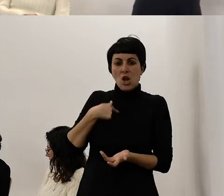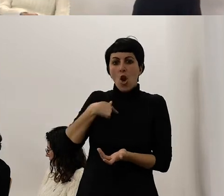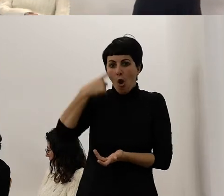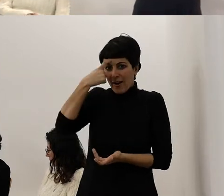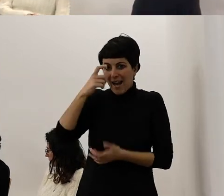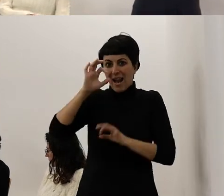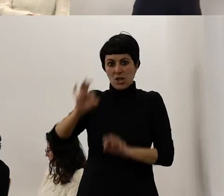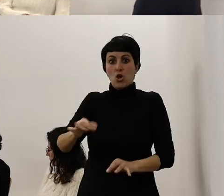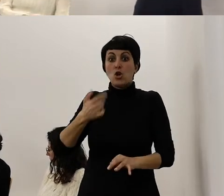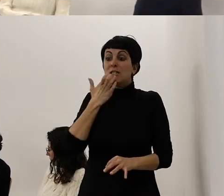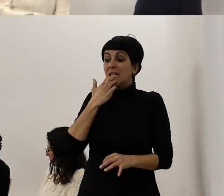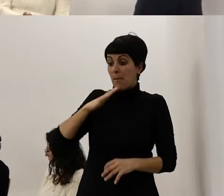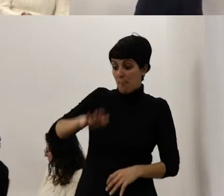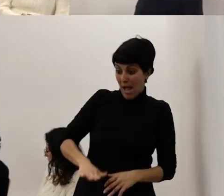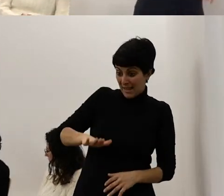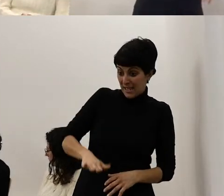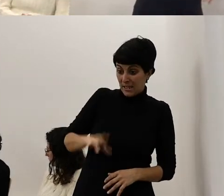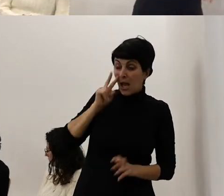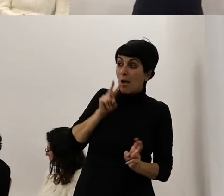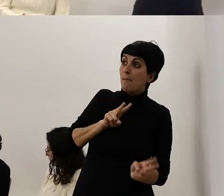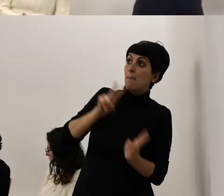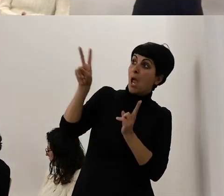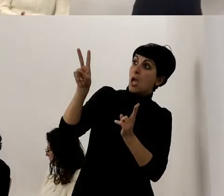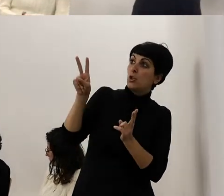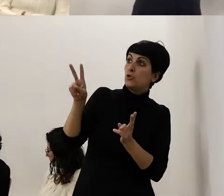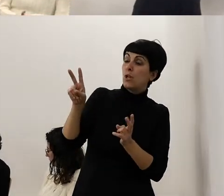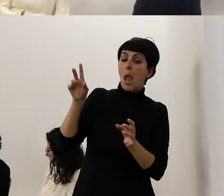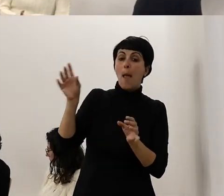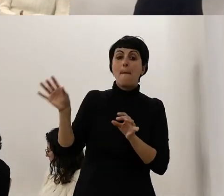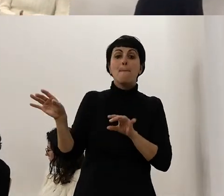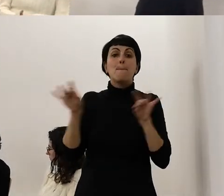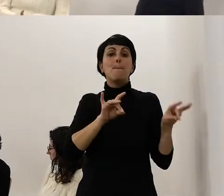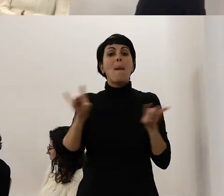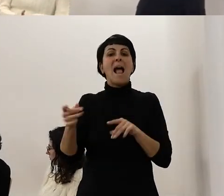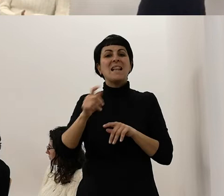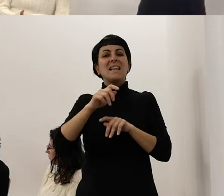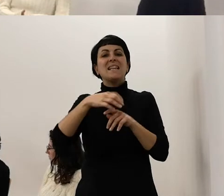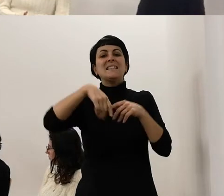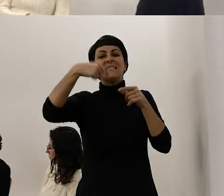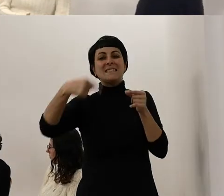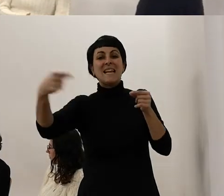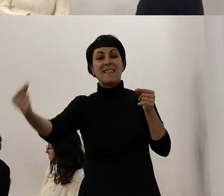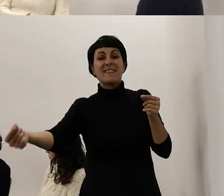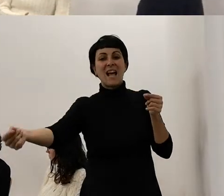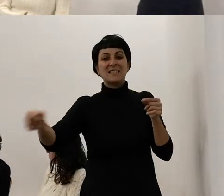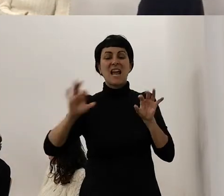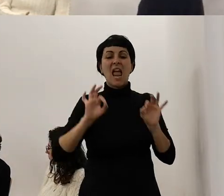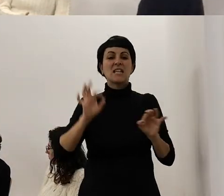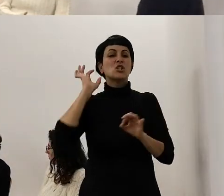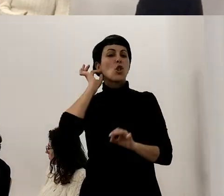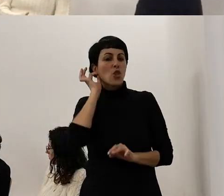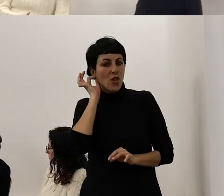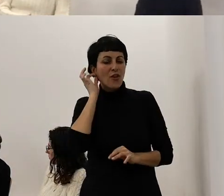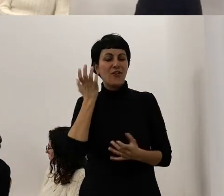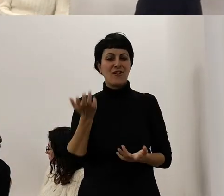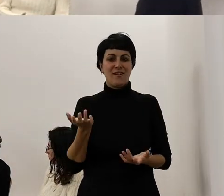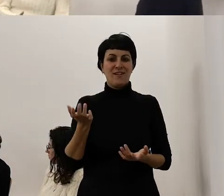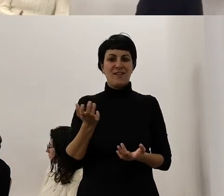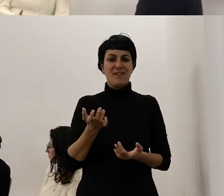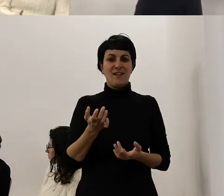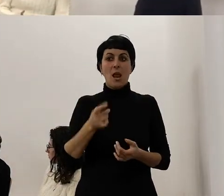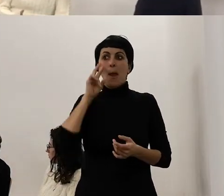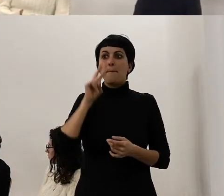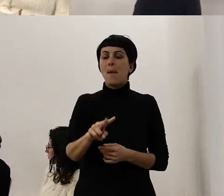I quan ets petita tu que vas veient que ball de cintes és només de noies, no? Ostres, veus diables i veus